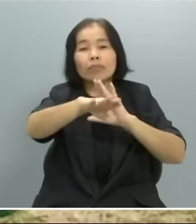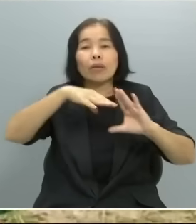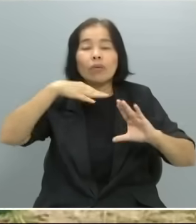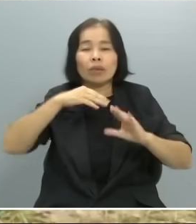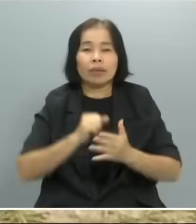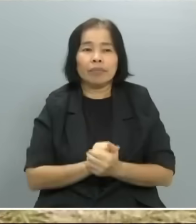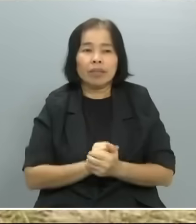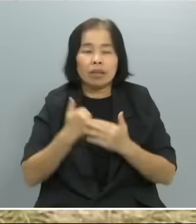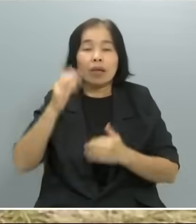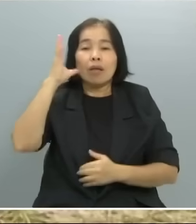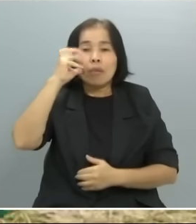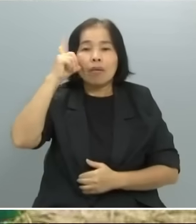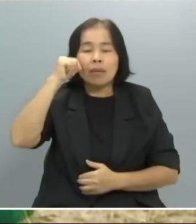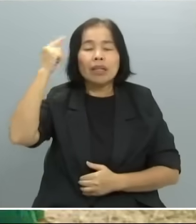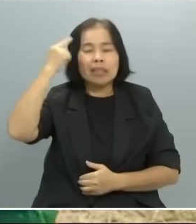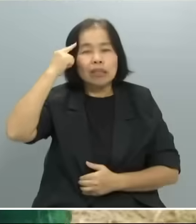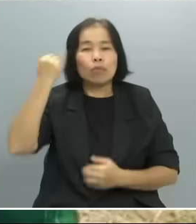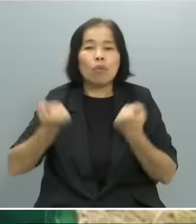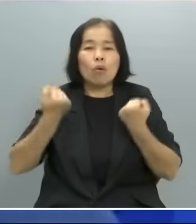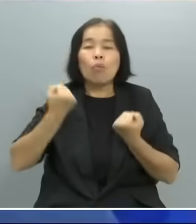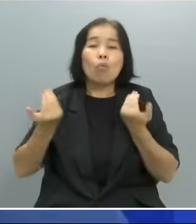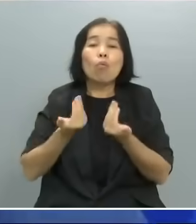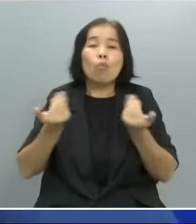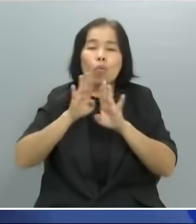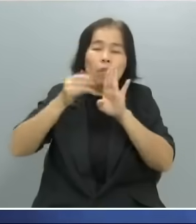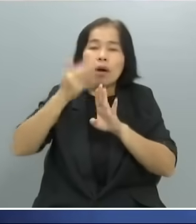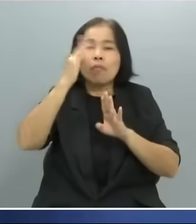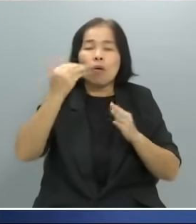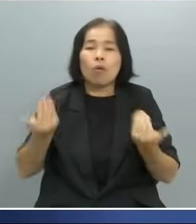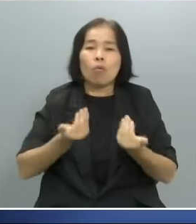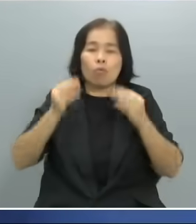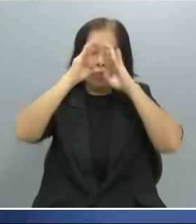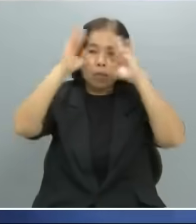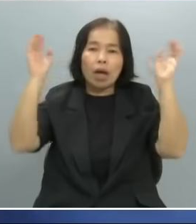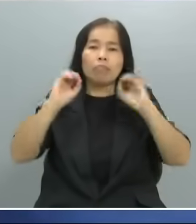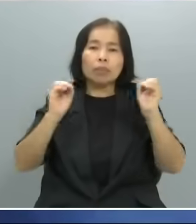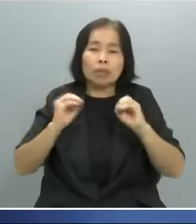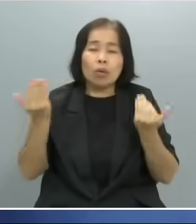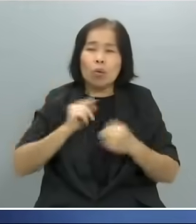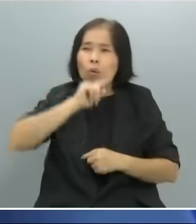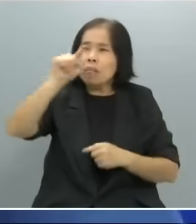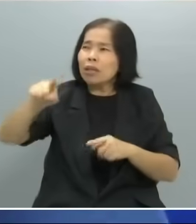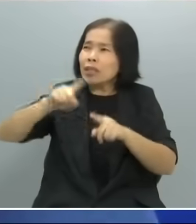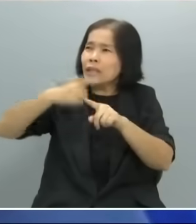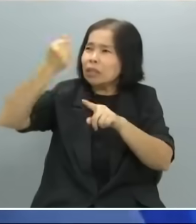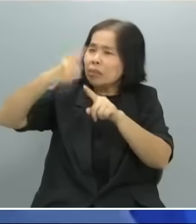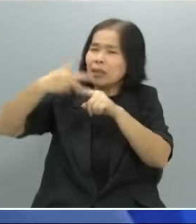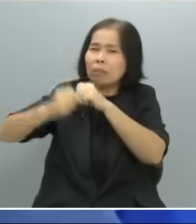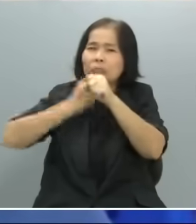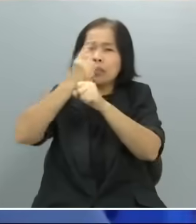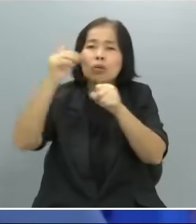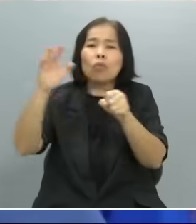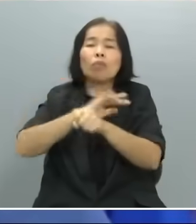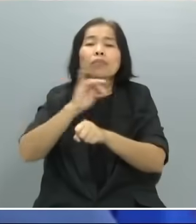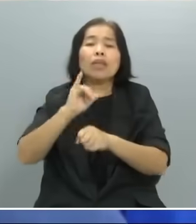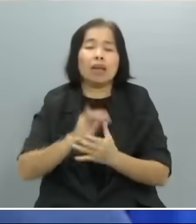นะคะบอกว่าเชื่อว่าที่ลูกวิ่งหนีไม่ทันเพราะว่าลูกไม่มีประสบการณ์ลูกเพิ่งจะไปอยู่ที่นู่นได้ไม่นานยังไม่ครบปี